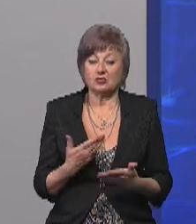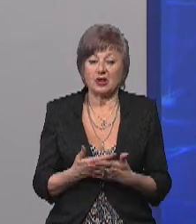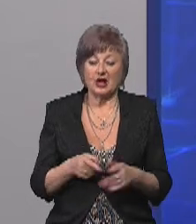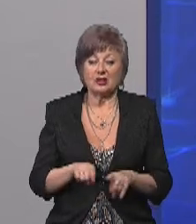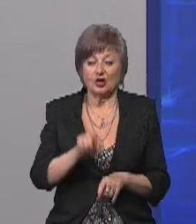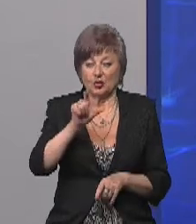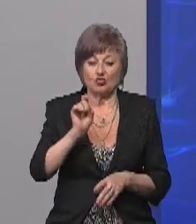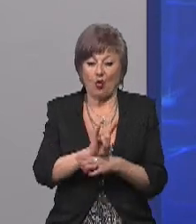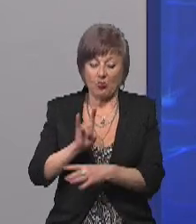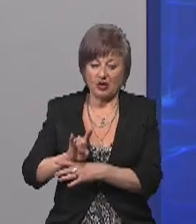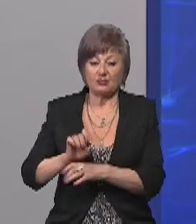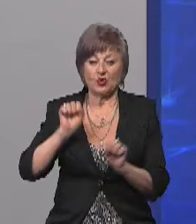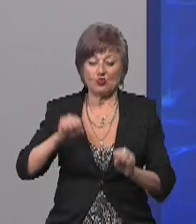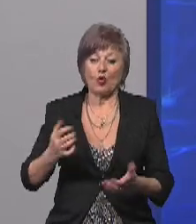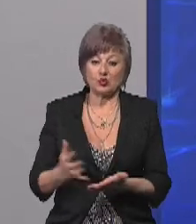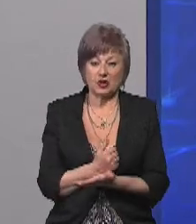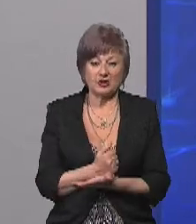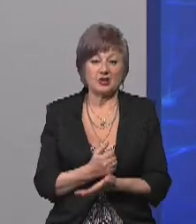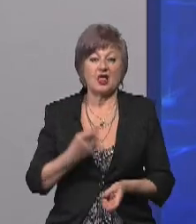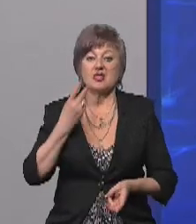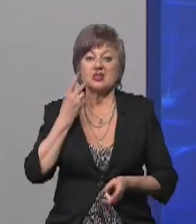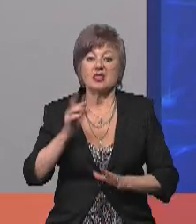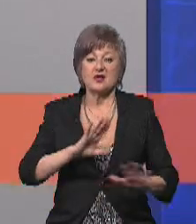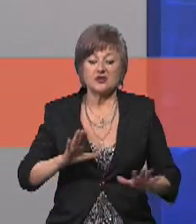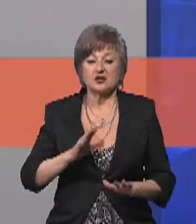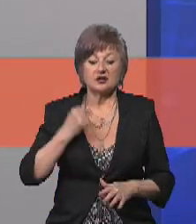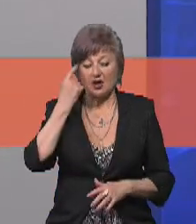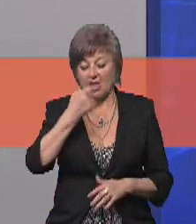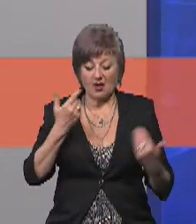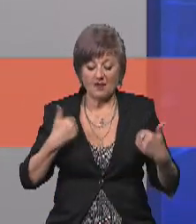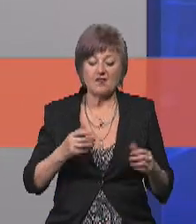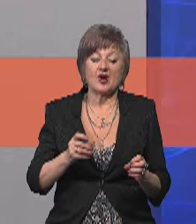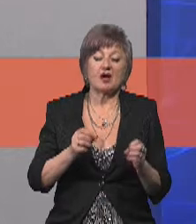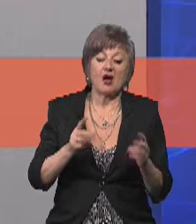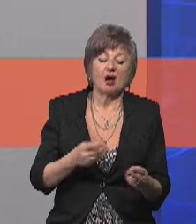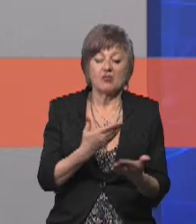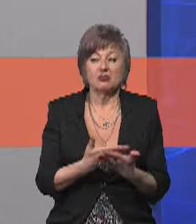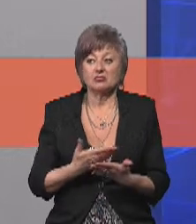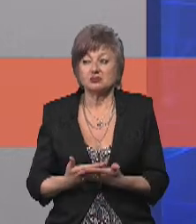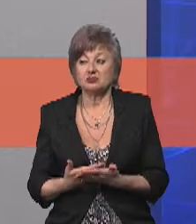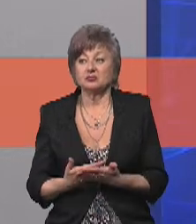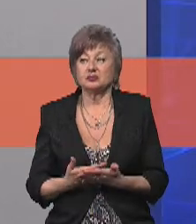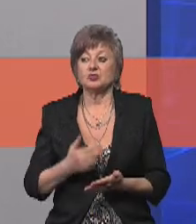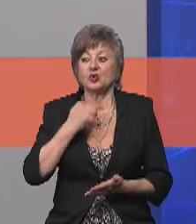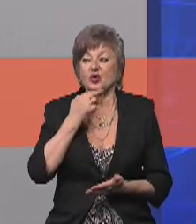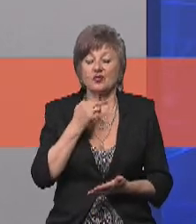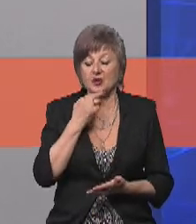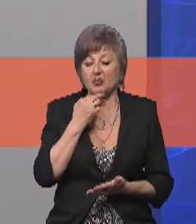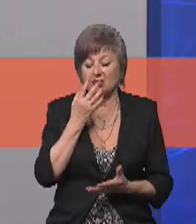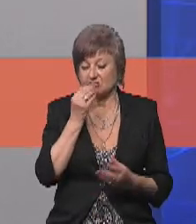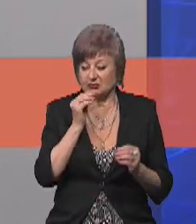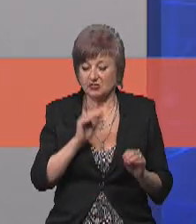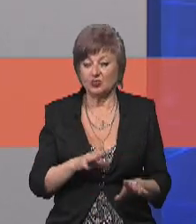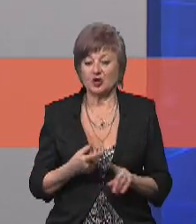оскільки не завжди запам'ятовують прикмети таких осіб, тобто не увагу цьому не